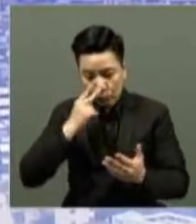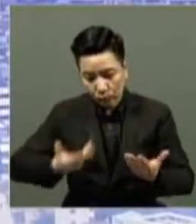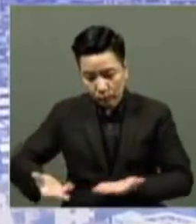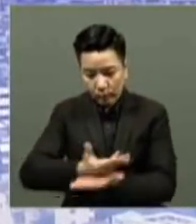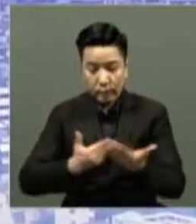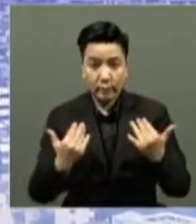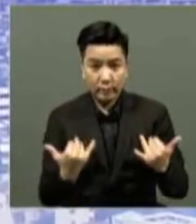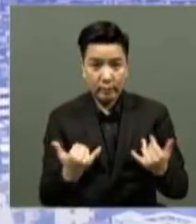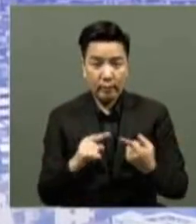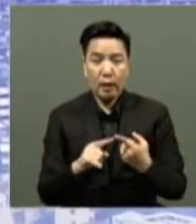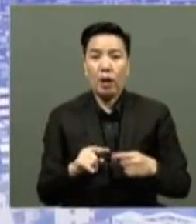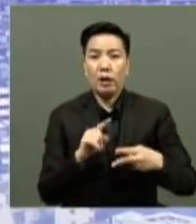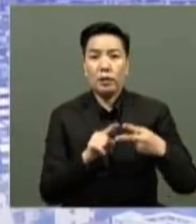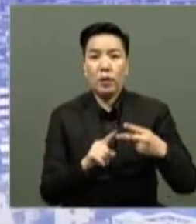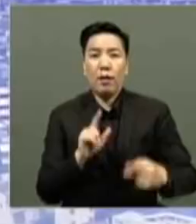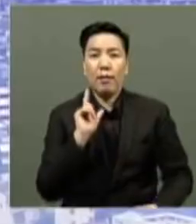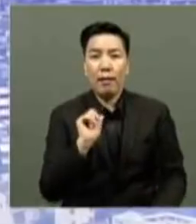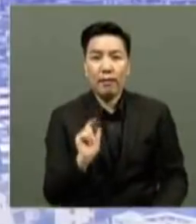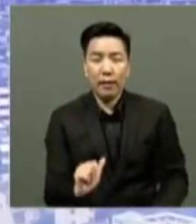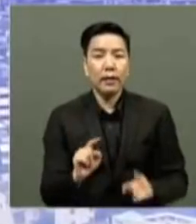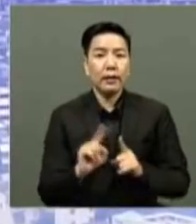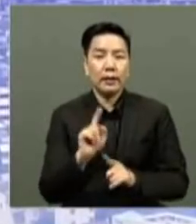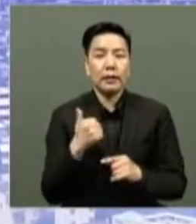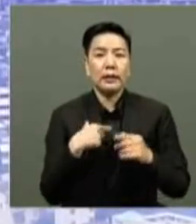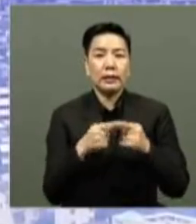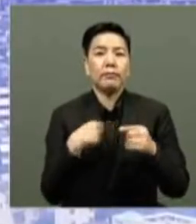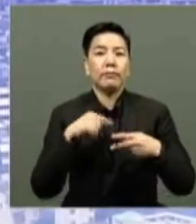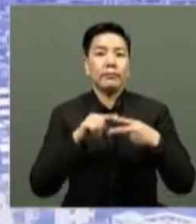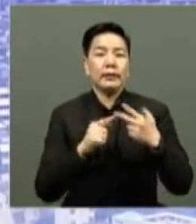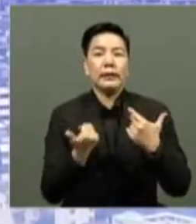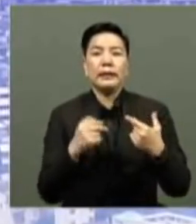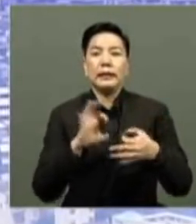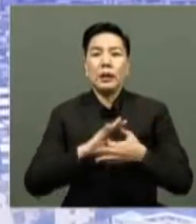พันบาทนะครับก็ไปอยู่ในสถานที่ที่ที่กว้างขวางนะครับแล้วก็มีการจัดระยะห่างทางสังคมได้ตามที่เขาพอต้องการนะครับเพื่อทั้งที่ทั้งนั้นไม่ต้องการให้เกิดการรวมตัวในอ่าในที่ที่เดียวกันใช่ไหมครับแล้วก็สถานที่แห่งใหม่เนี่ยกว้างขวางนะครับแล้วก็มีการดูแลเรื่องน้ำเรื่องอาหารเรื่องห้องน้ำต่างๆให้ท่านได้รับความสะดวกอย่างเต็มที่นะครับนั้นสิ่งที่เราห่วงที่สุดคือการรวมตัวกันมากๆแล้วก็จะเปิดมีโอกาสที่จะแพร่ระบาดในโลกของความผิดๆนะครับนั่นคือสิ่งที่เราห่วงแต่ว่าเรียนถามว่าทุกข้อร้องเรียนกระทรวงการคลังรับกับพี่ดูรับไปพิจารณานะครับแล้วก็2ข้อร้องเรียนหลักๆเนี่ยอยู่ที่ 2